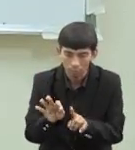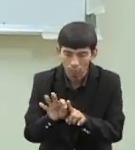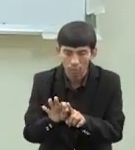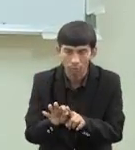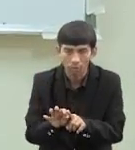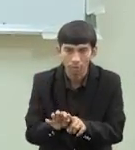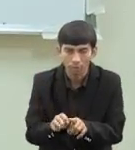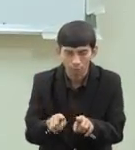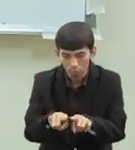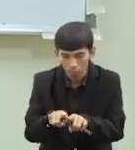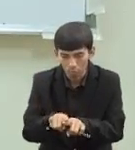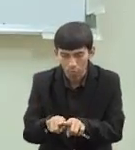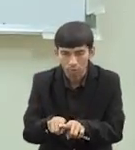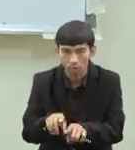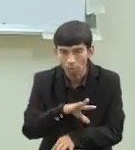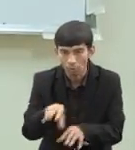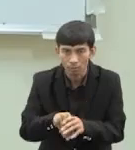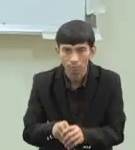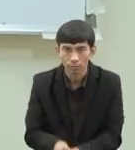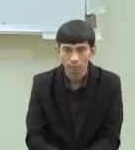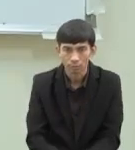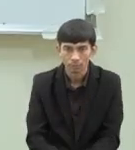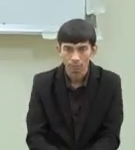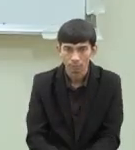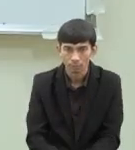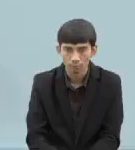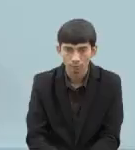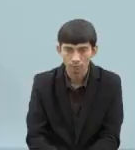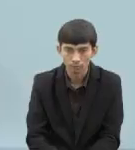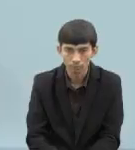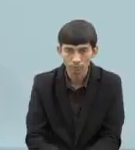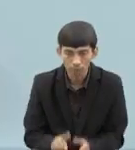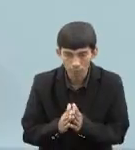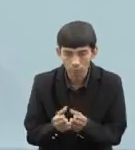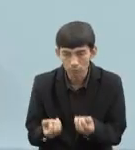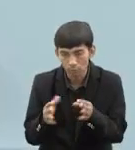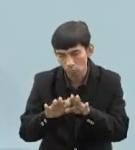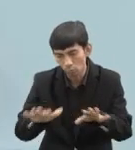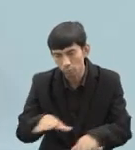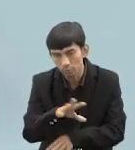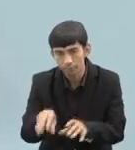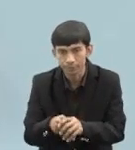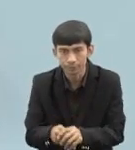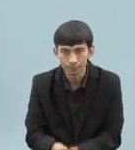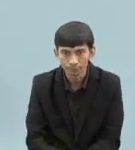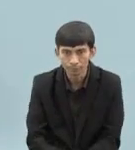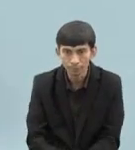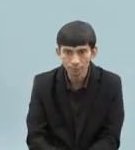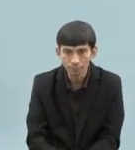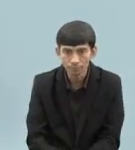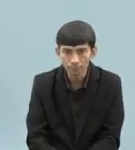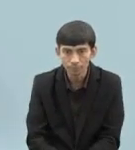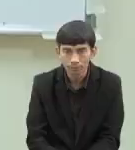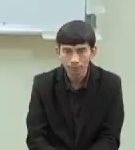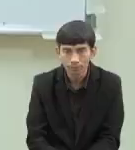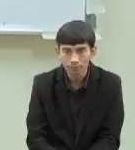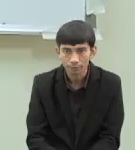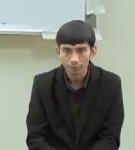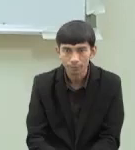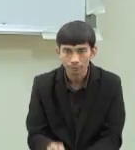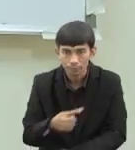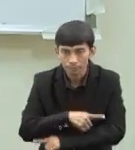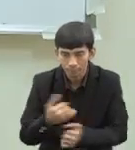chlông vẹn mũi tiết máu. Cứ con bước đứa cái nhìn tầng ơ. Tôi là bà cao cao nè con á. Chà con chan con tầng ơ cái nì á.